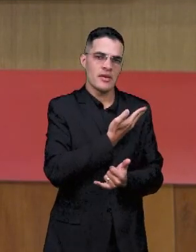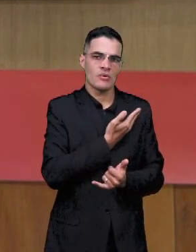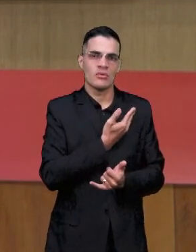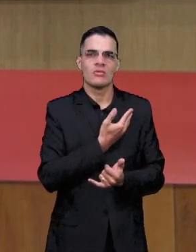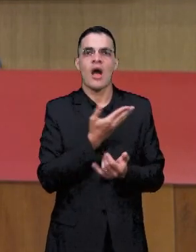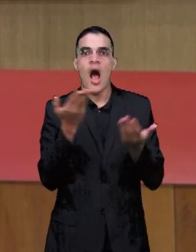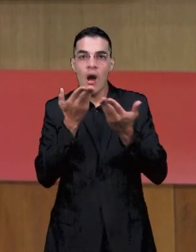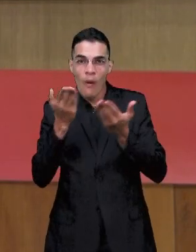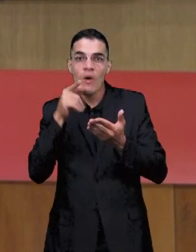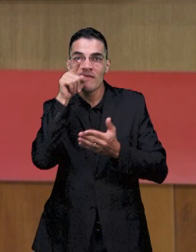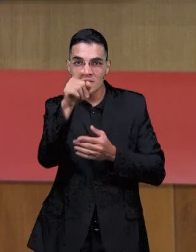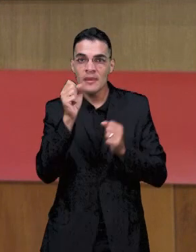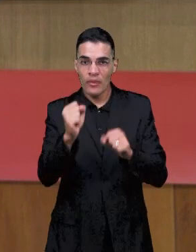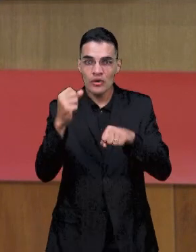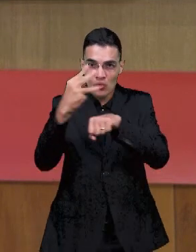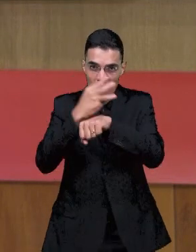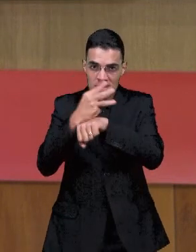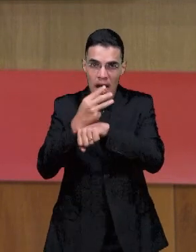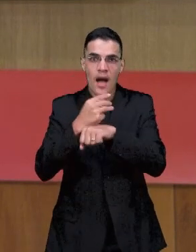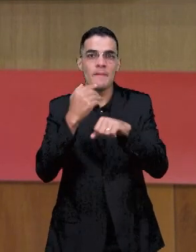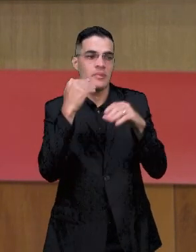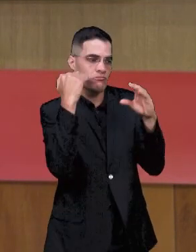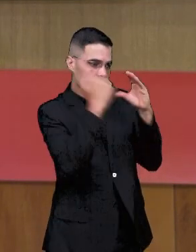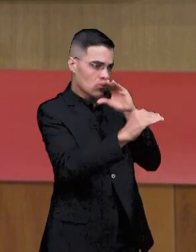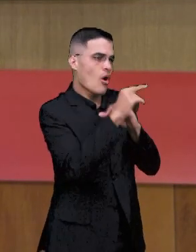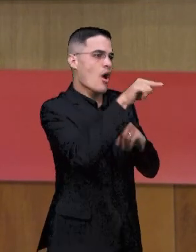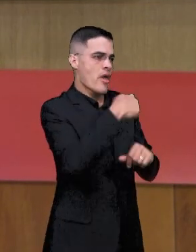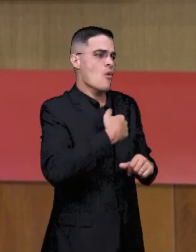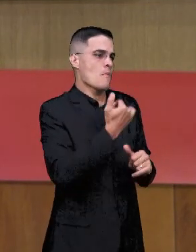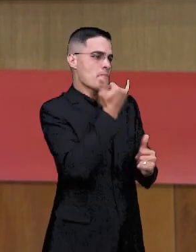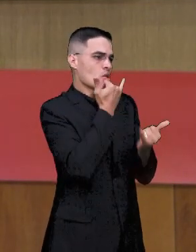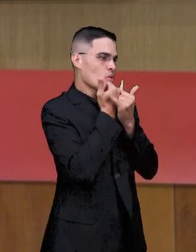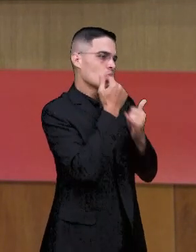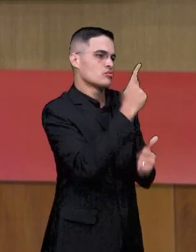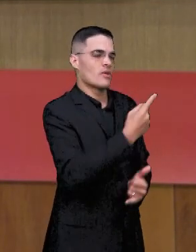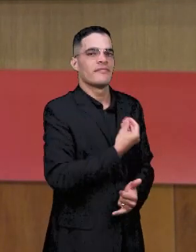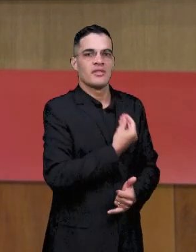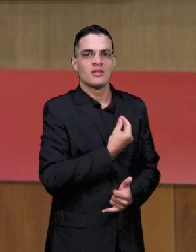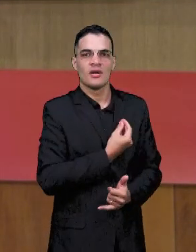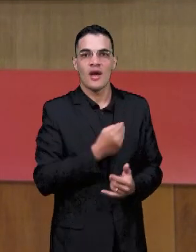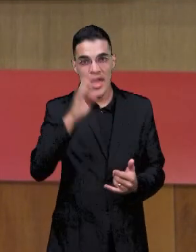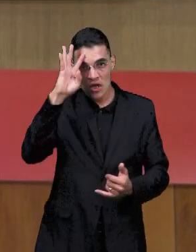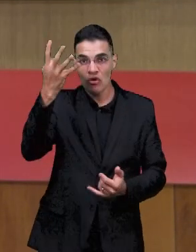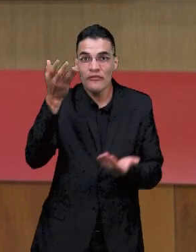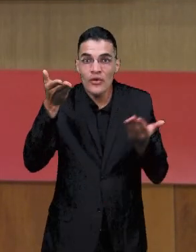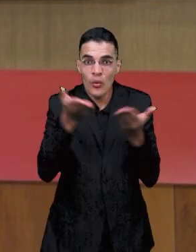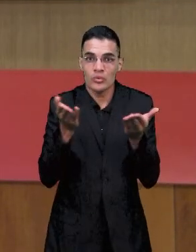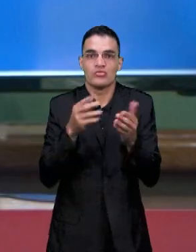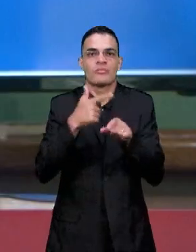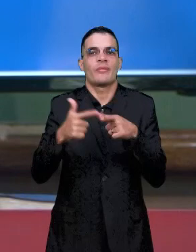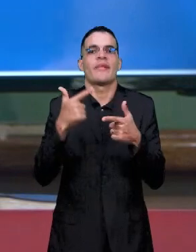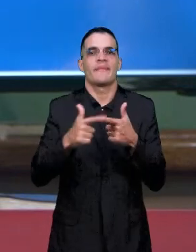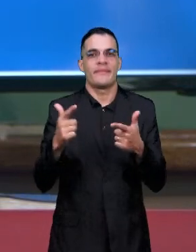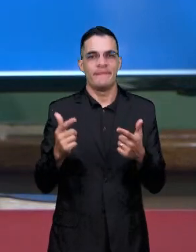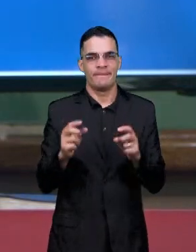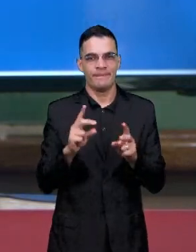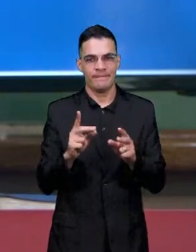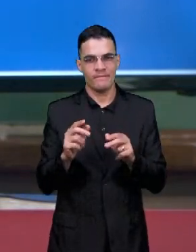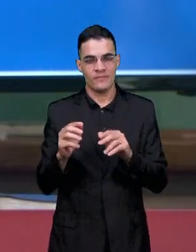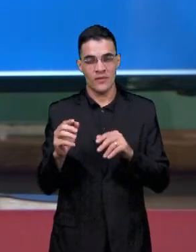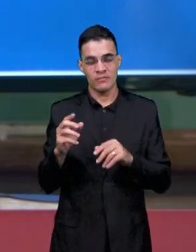кого-то, но этот человек не простит вас, то оставьте. Вашу часть вы уже сделали. Давайте послушаем духовные